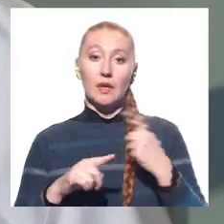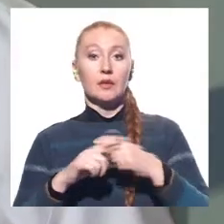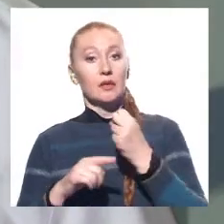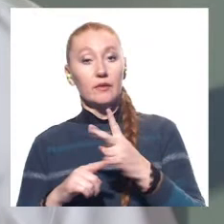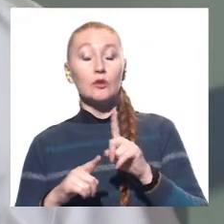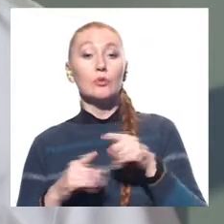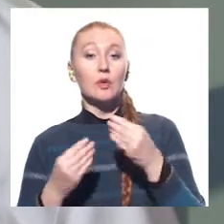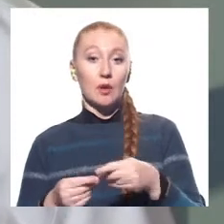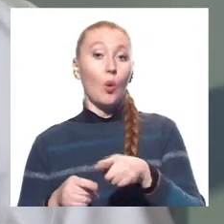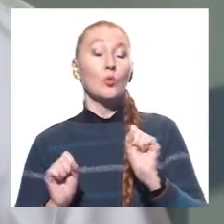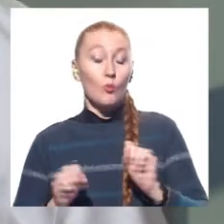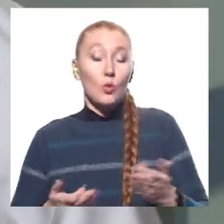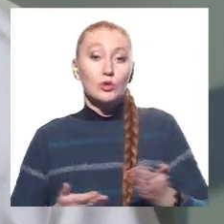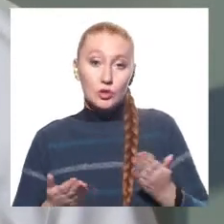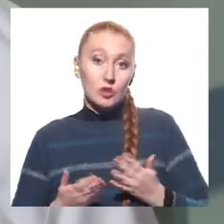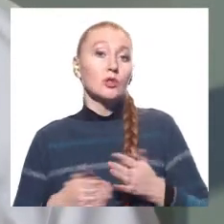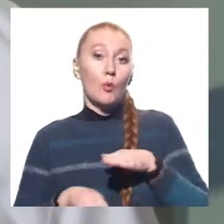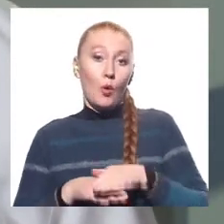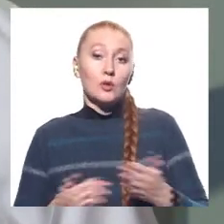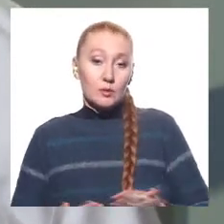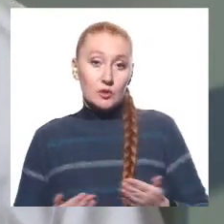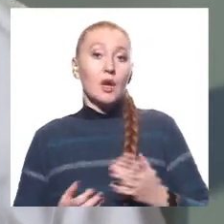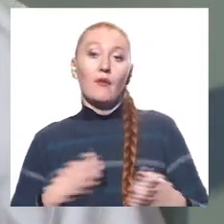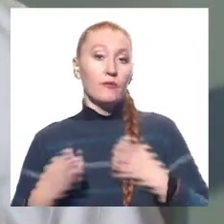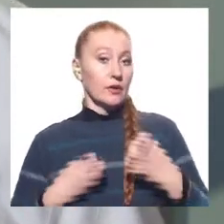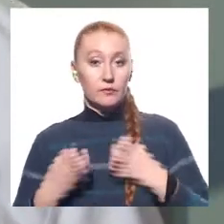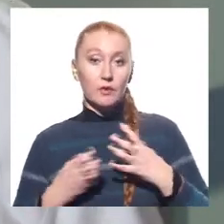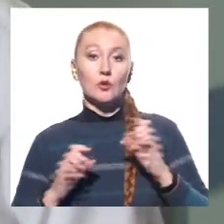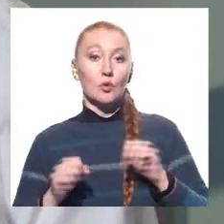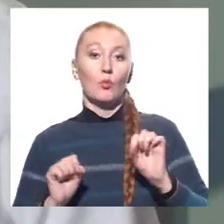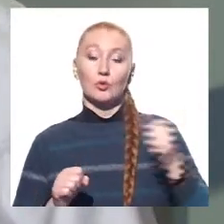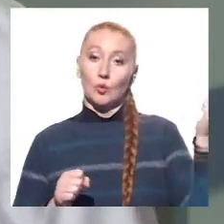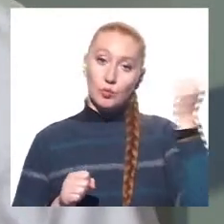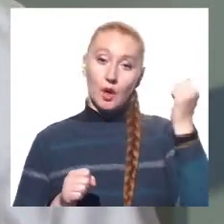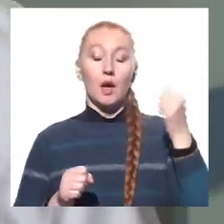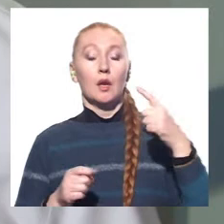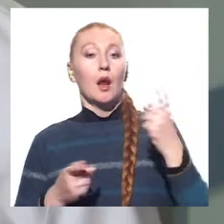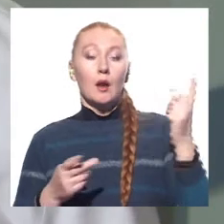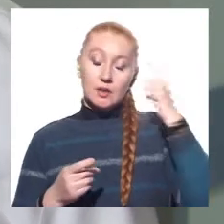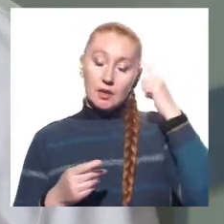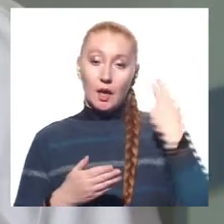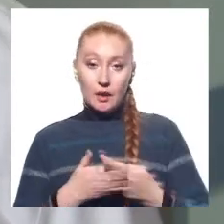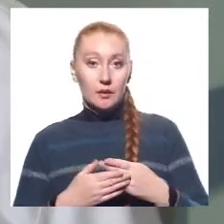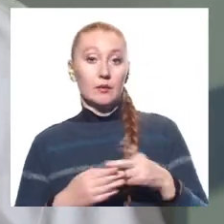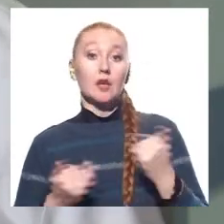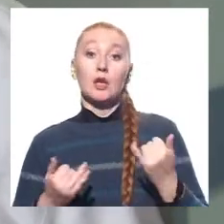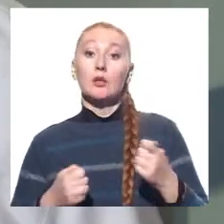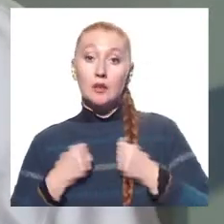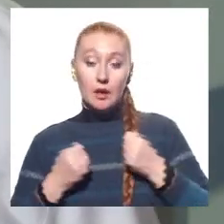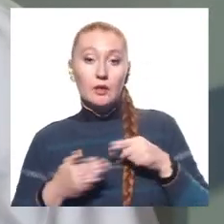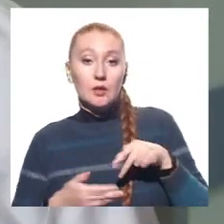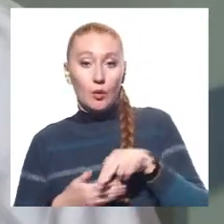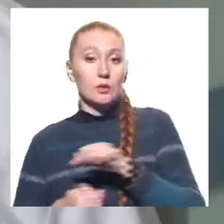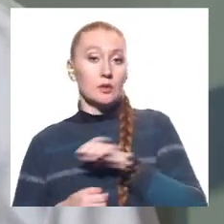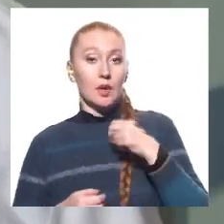Що це дає? Він зможе жити повноцінним життям і не хвилюватися, що може вдаритися та втратити свідомість. Зараз він намагається ходити.